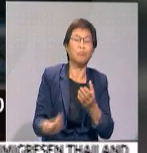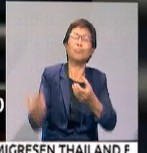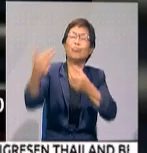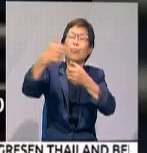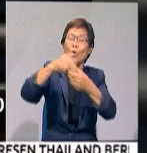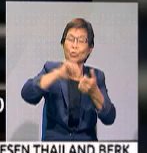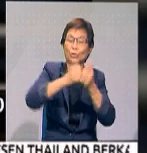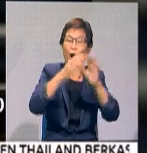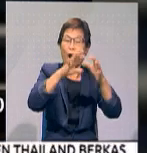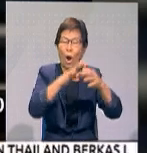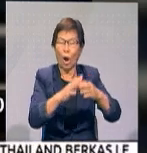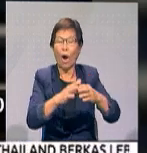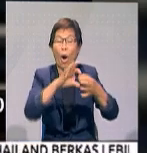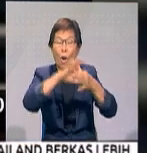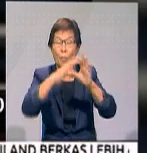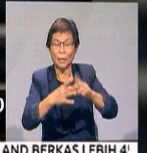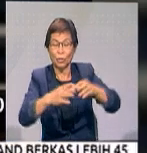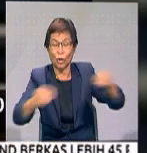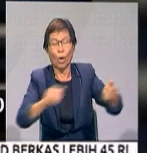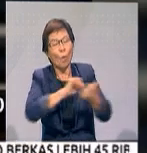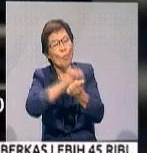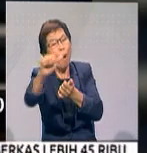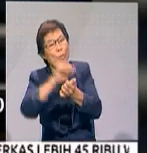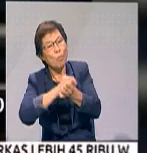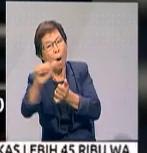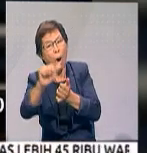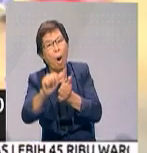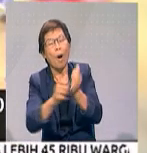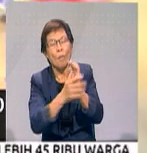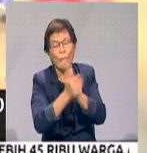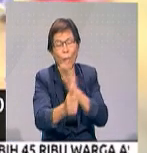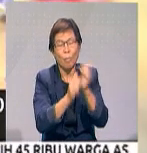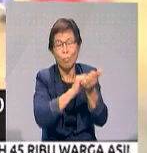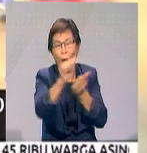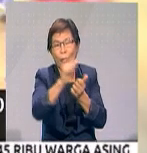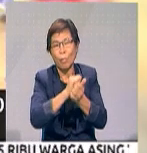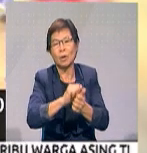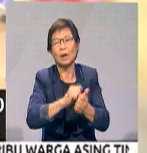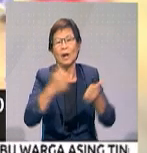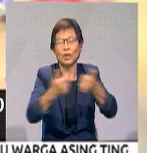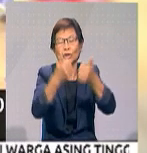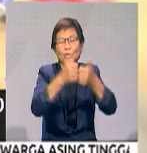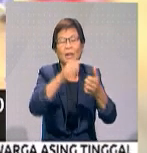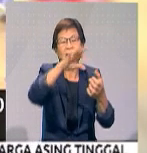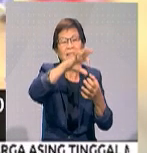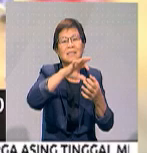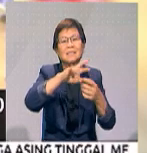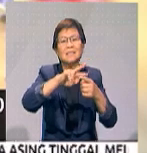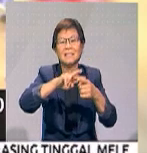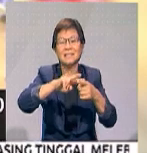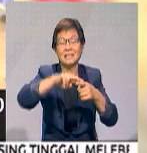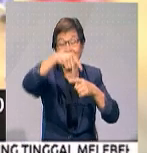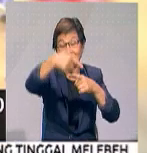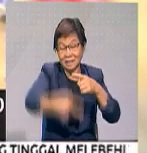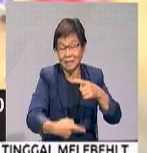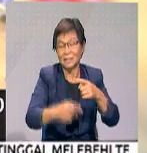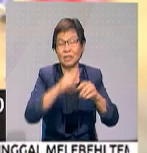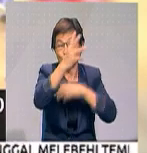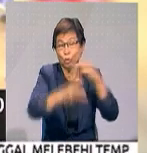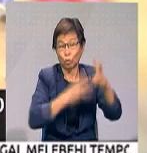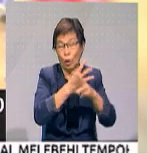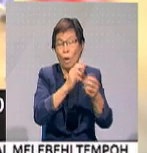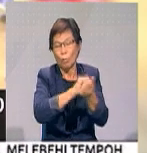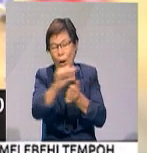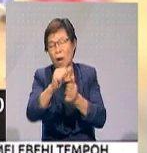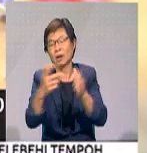ke Sukan Olimpik Tokyo selepas melepasi kelayakan di Kejohanan Gimnastik Dunia. Selain Farah, tujuh atlet terlebih dahulu turut layak